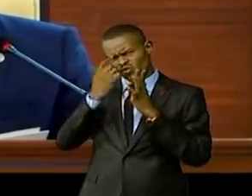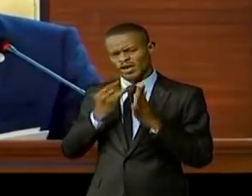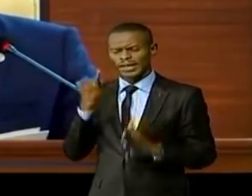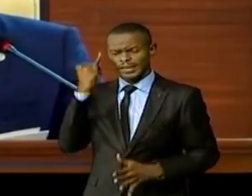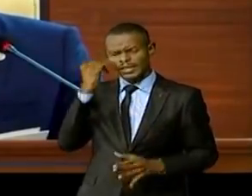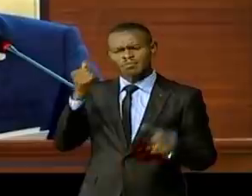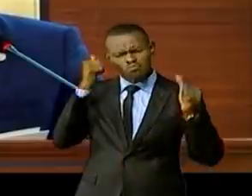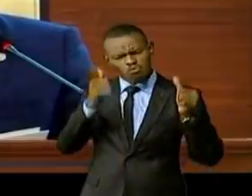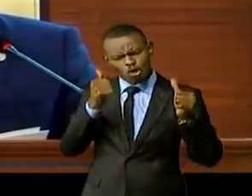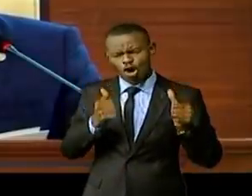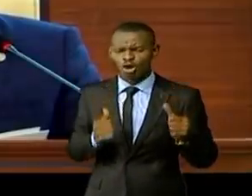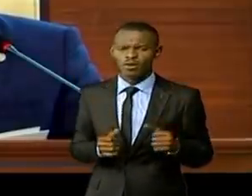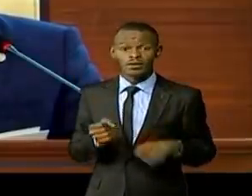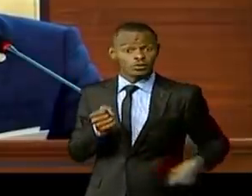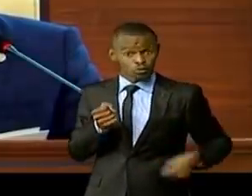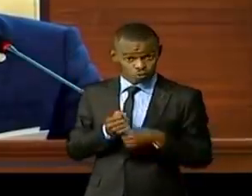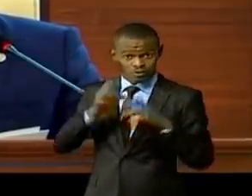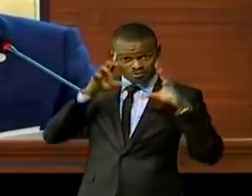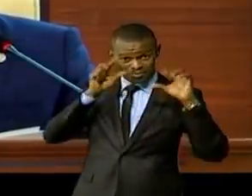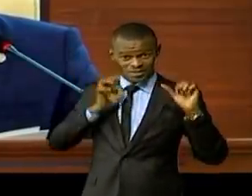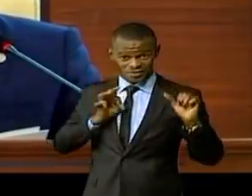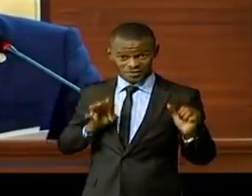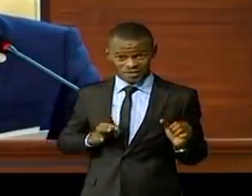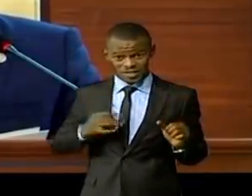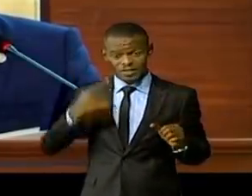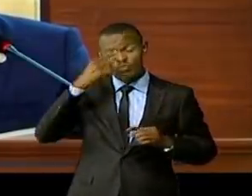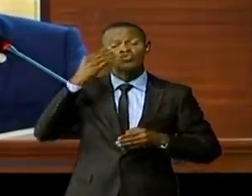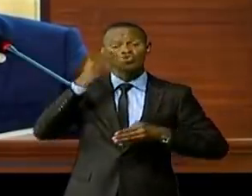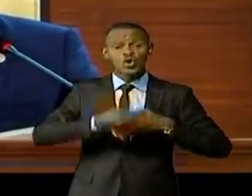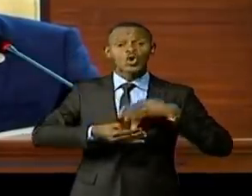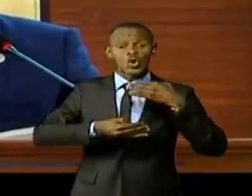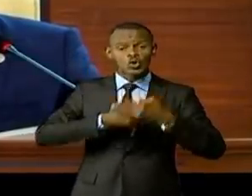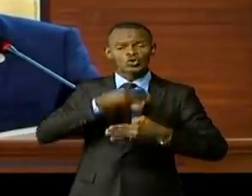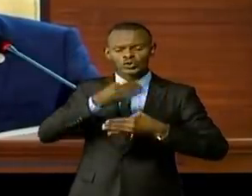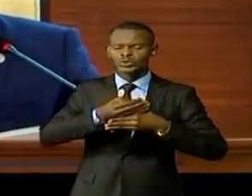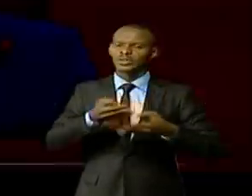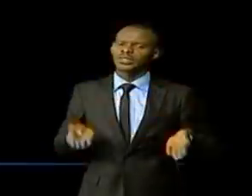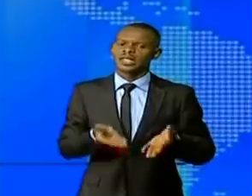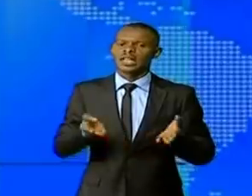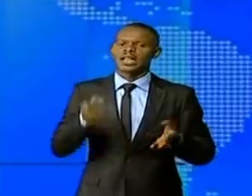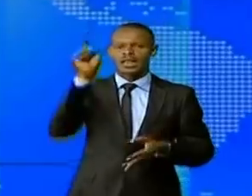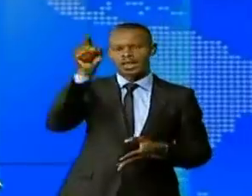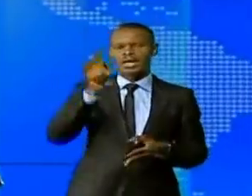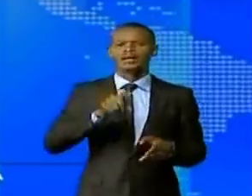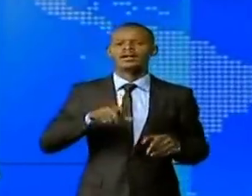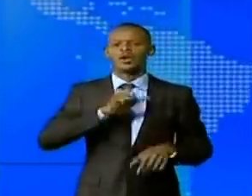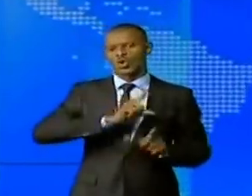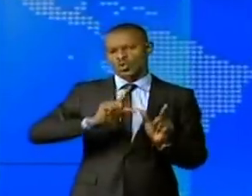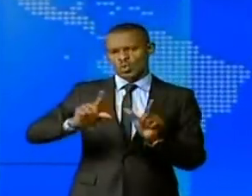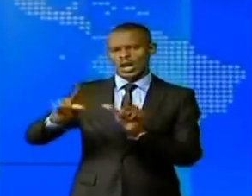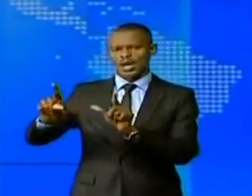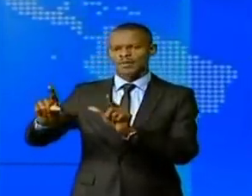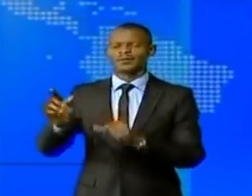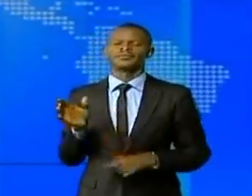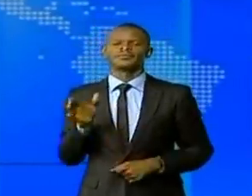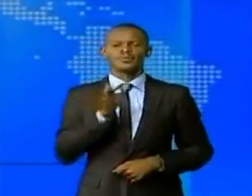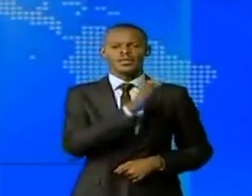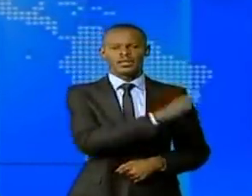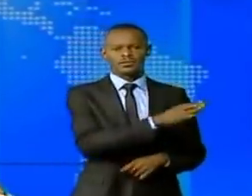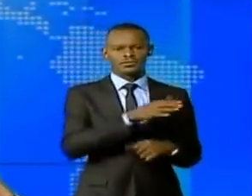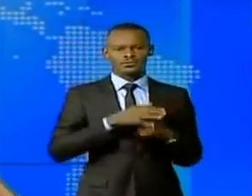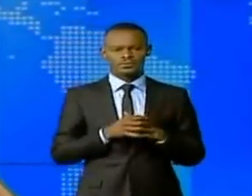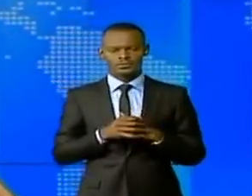chef de l'État, Félix-Antoine Tshisekedi Tshilombo, ici au Lualaba. C'est innovation dans les